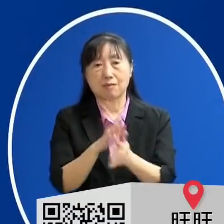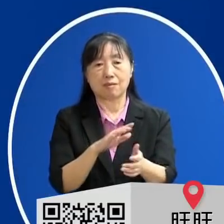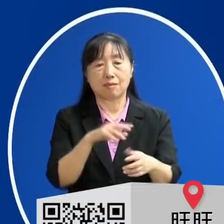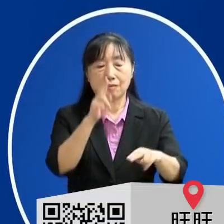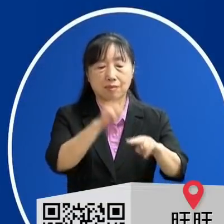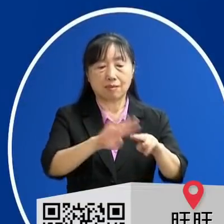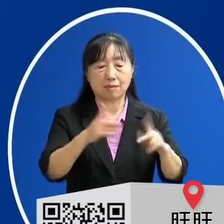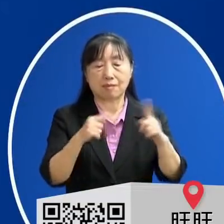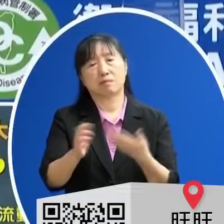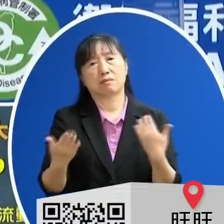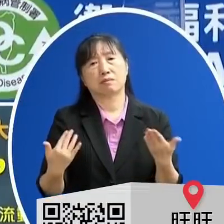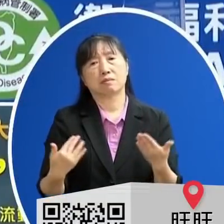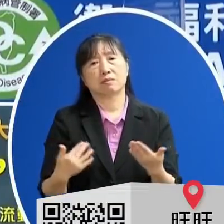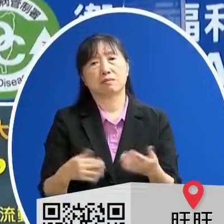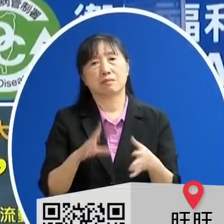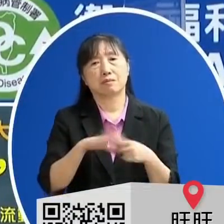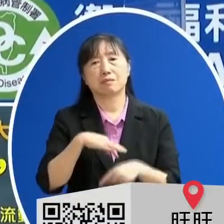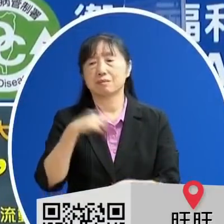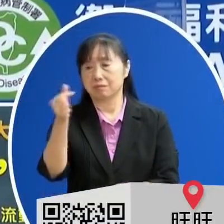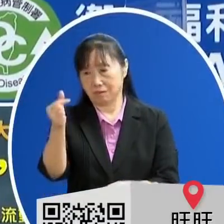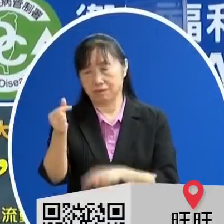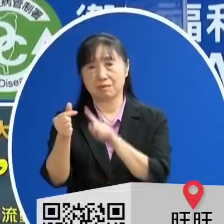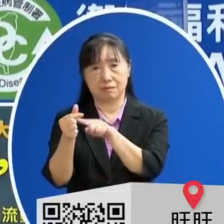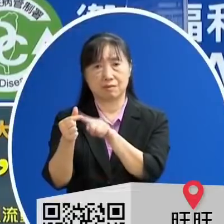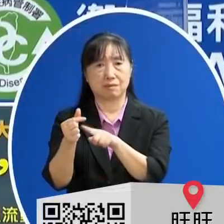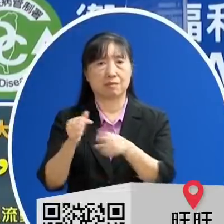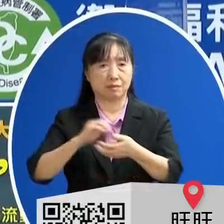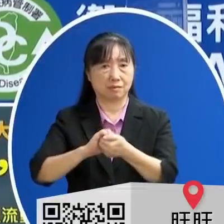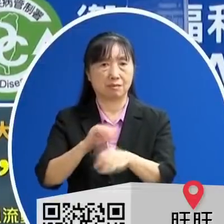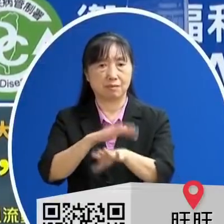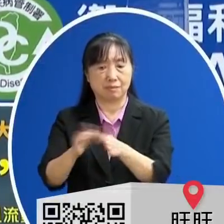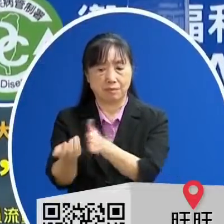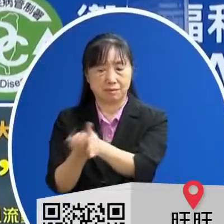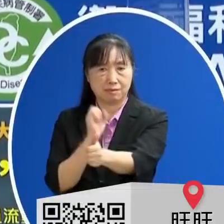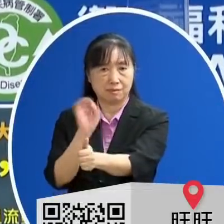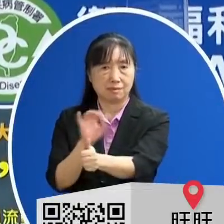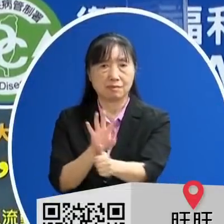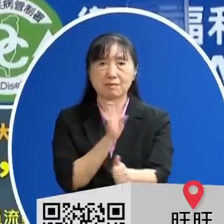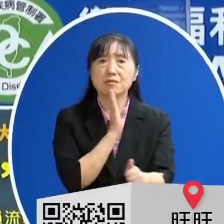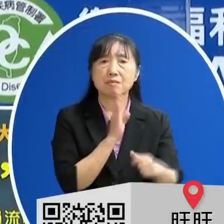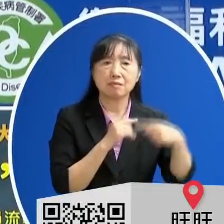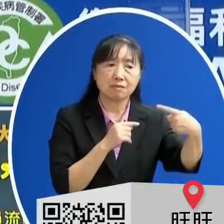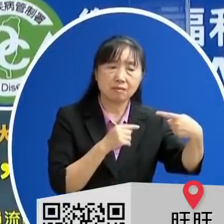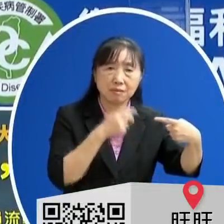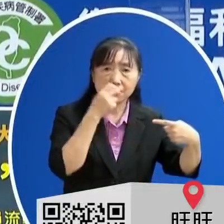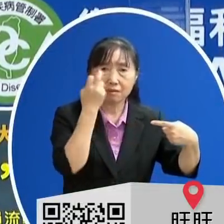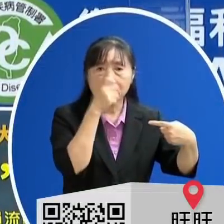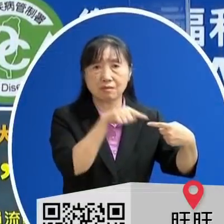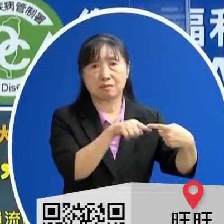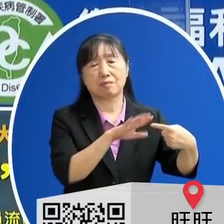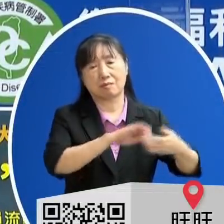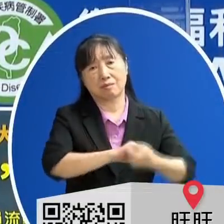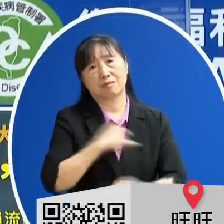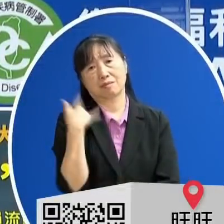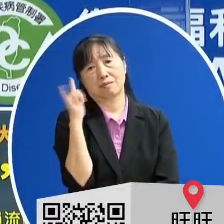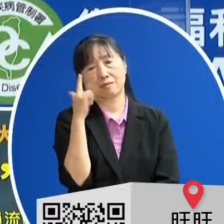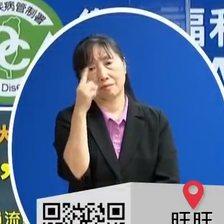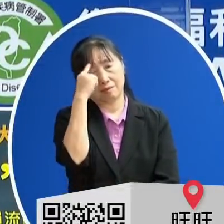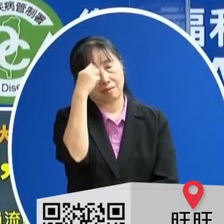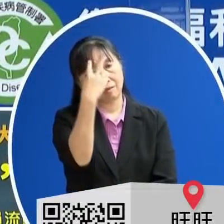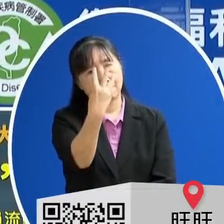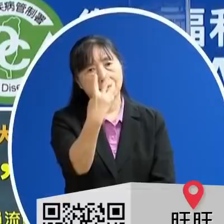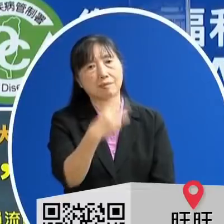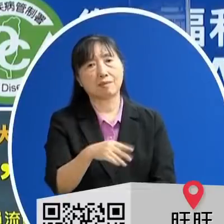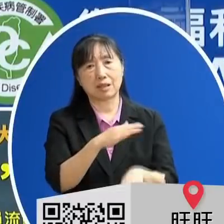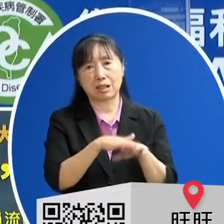自主健康管理啊。 说阳性的我们一定会及早的来通知，但是阴性的好让他要等3天，好确实